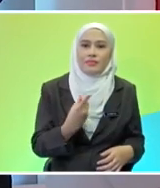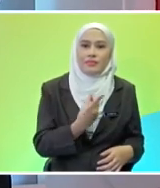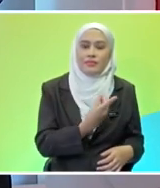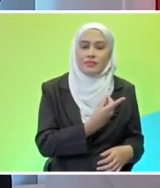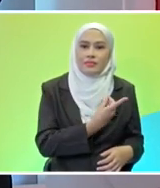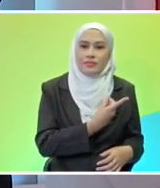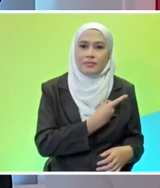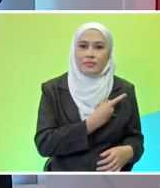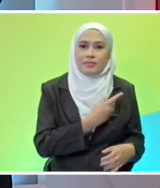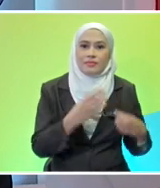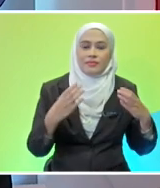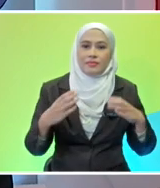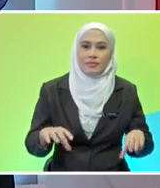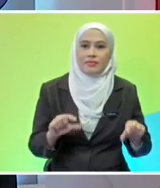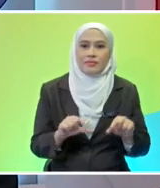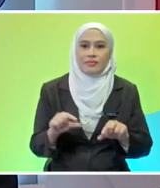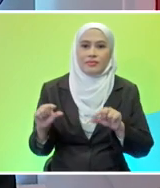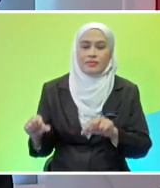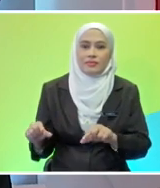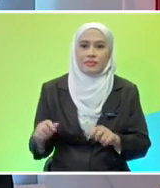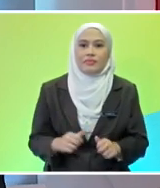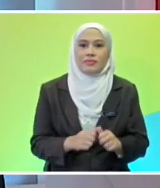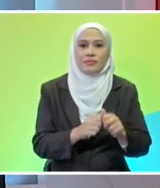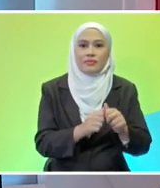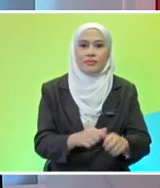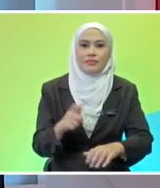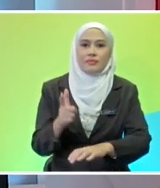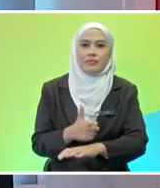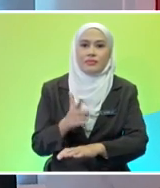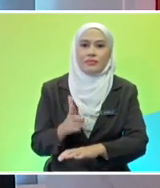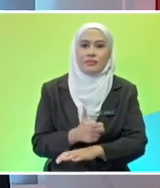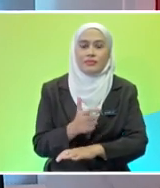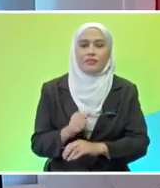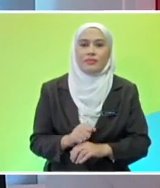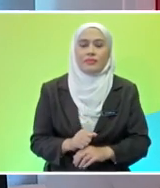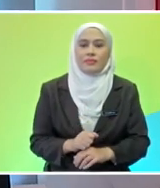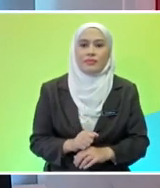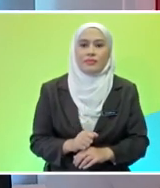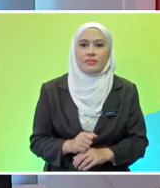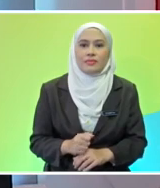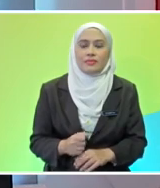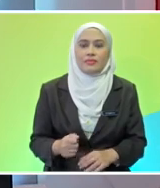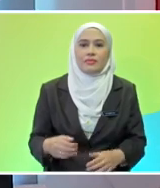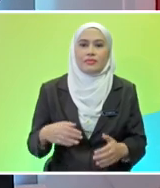pergerakan mengikut lirik, berdasarkan lirik. Jadi dalam lagu kan ada